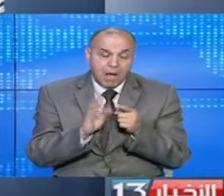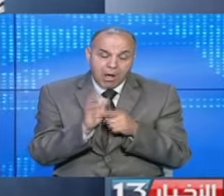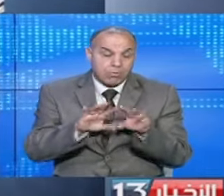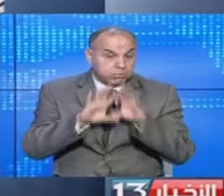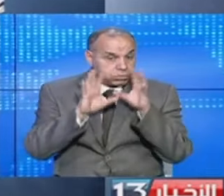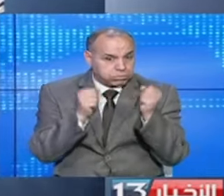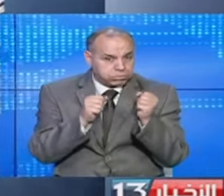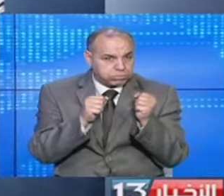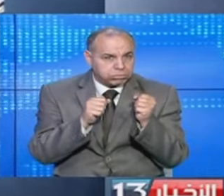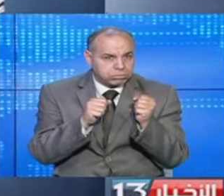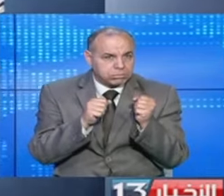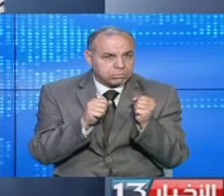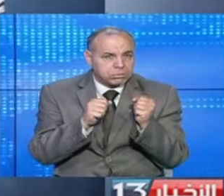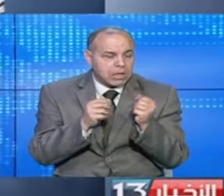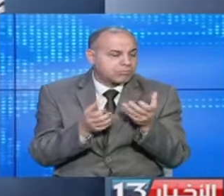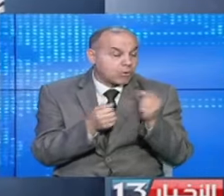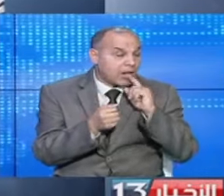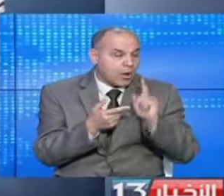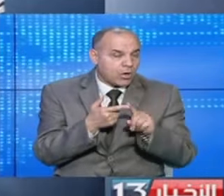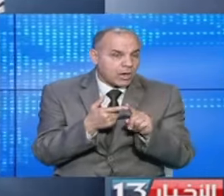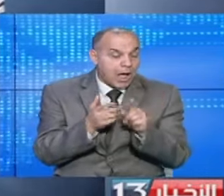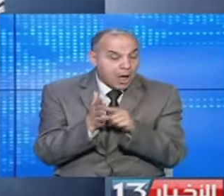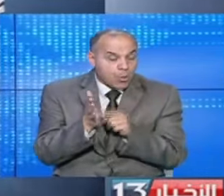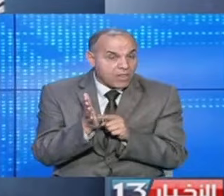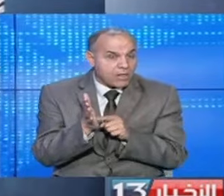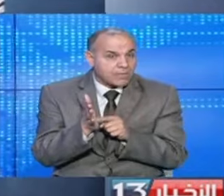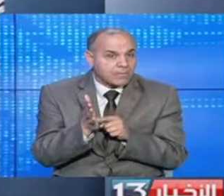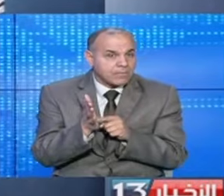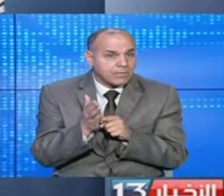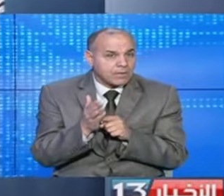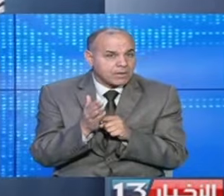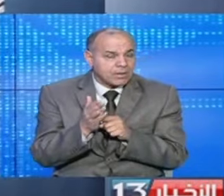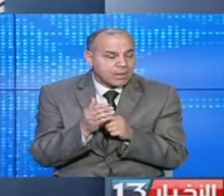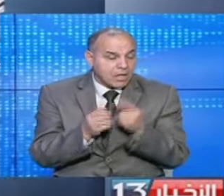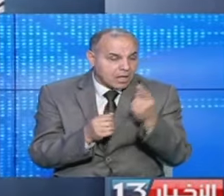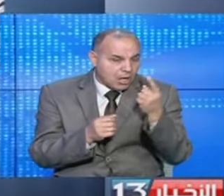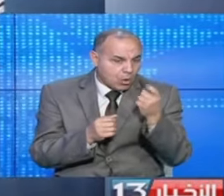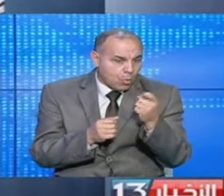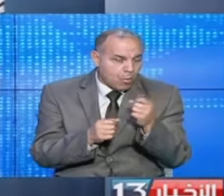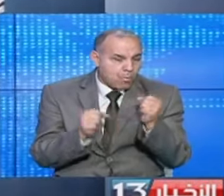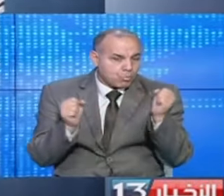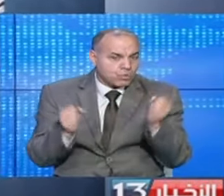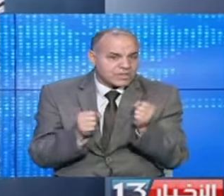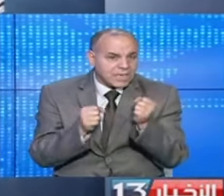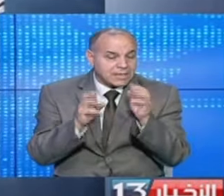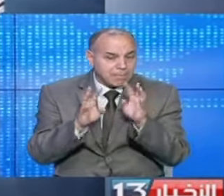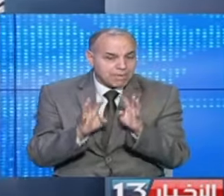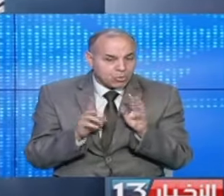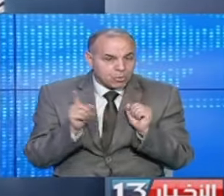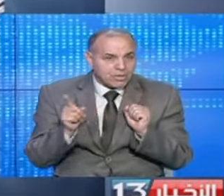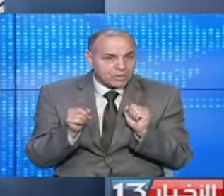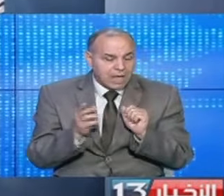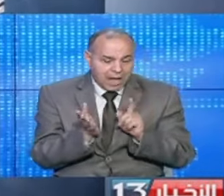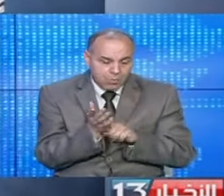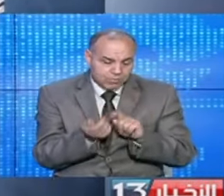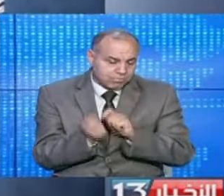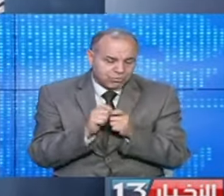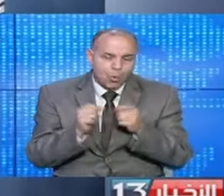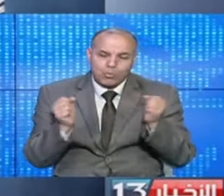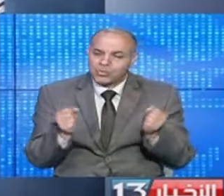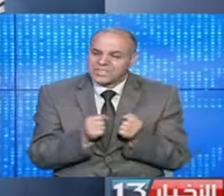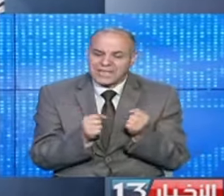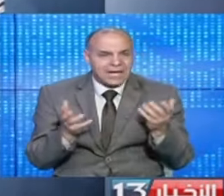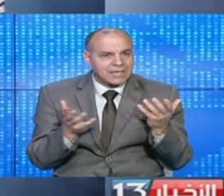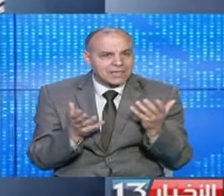العام وليست أجل استنهاضية، وبالتالي اليوم لا يمكن للمجلس أن ينقح قانون لم